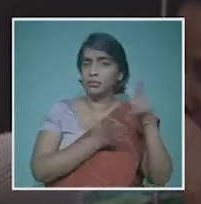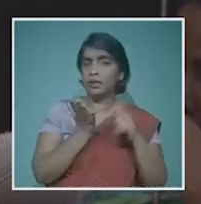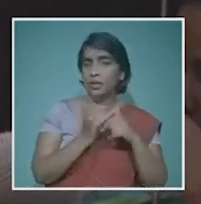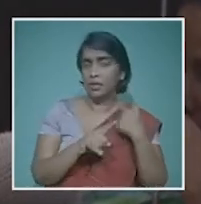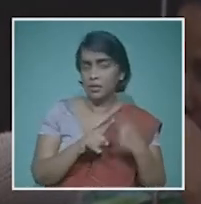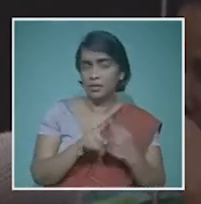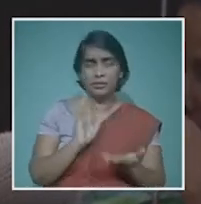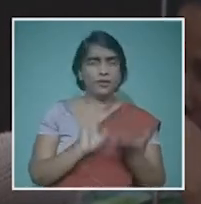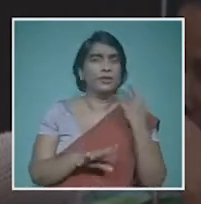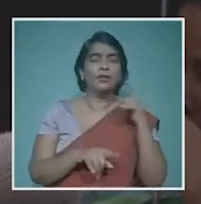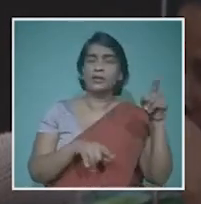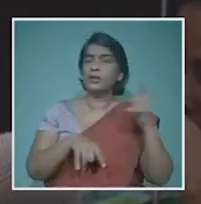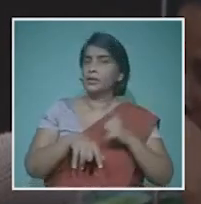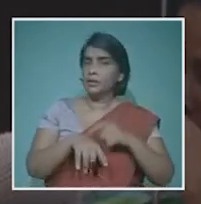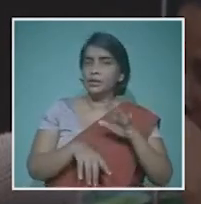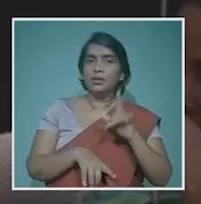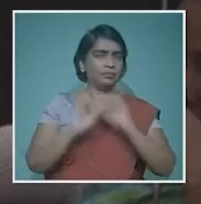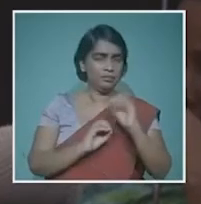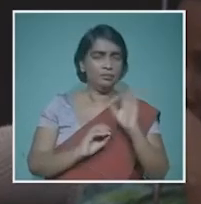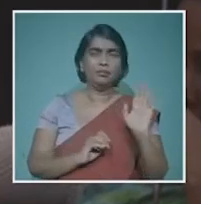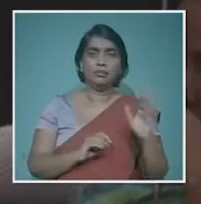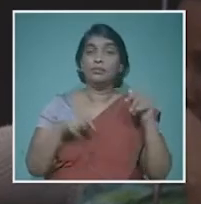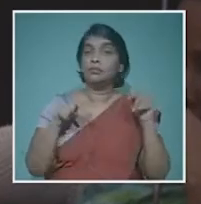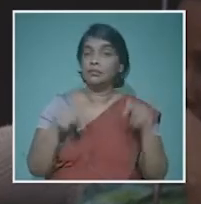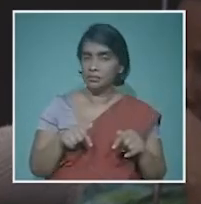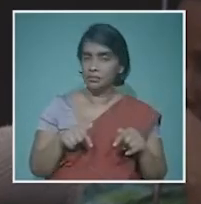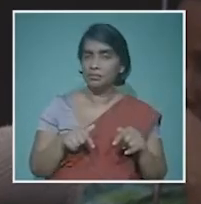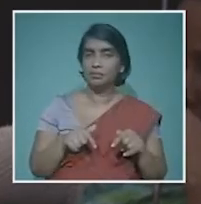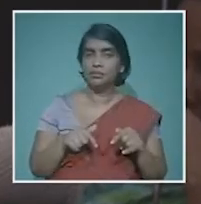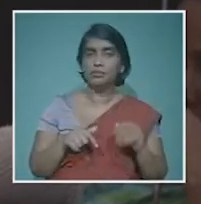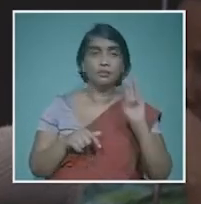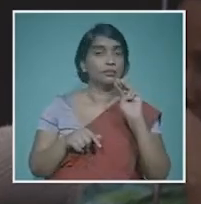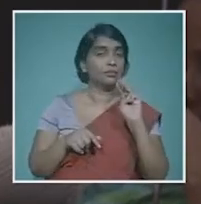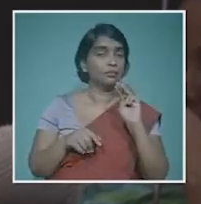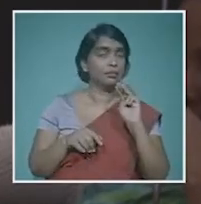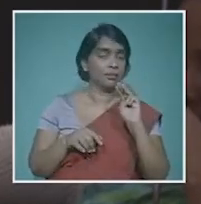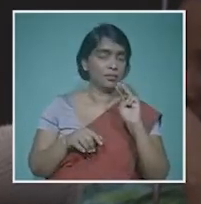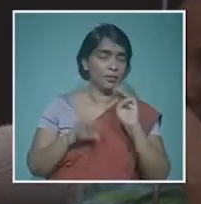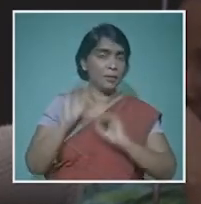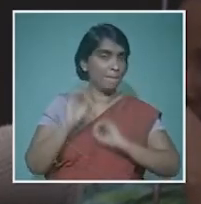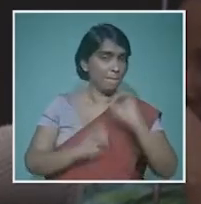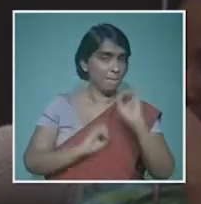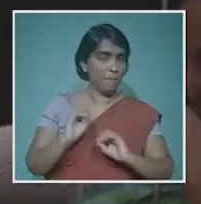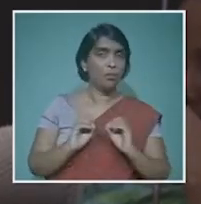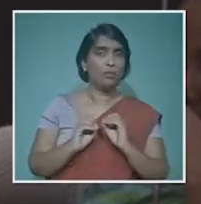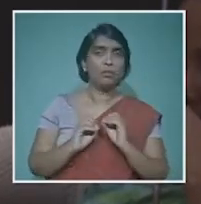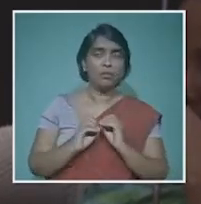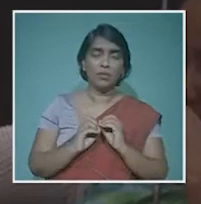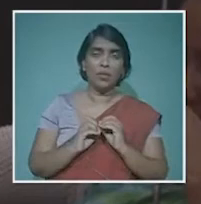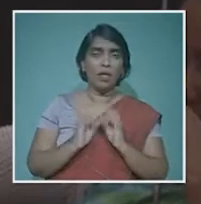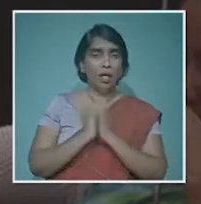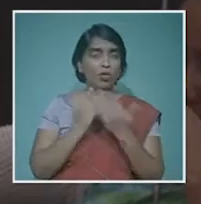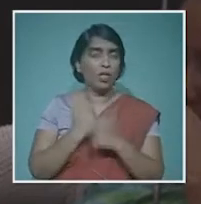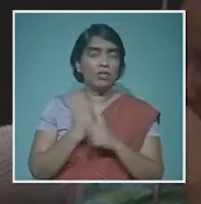වැටුණා ඒ වෙලාවෙත් 114යි අද 130යි කියලා තෝමේ තමන්ගේ පොත හදාගත්තට වැඩක්